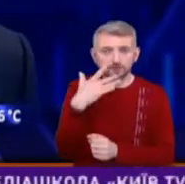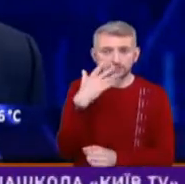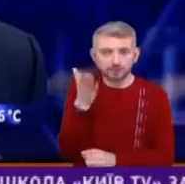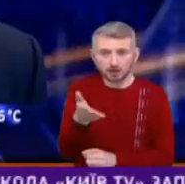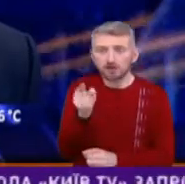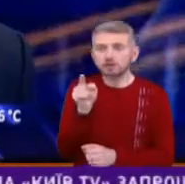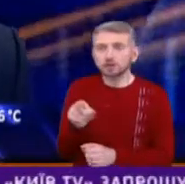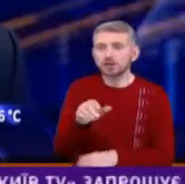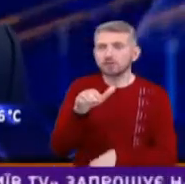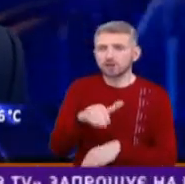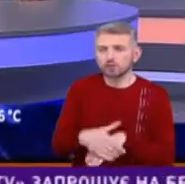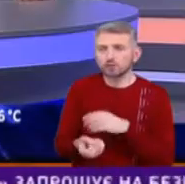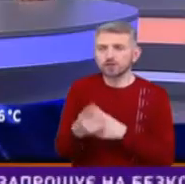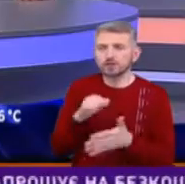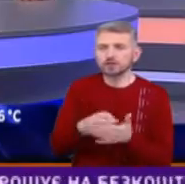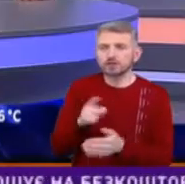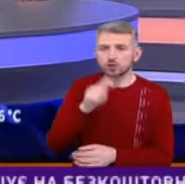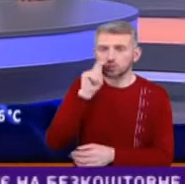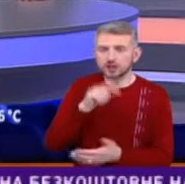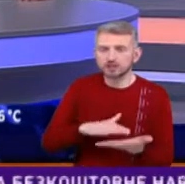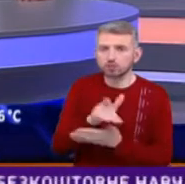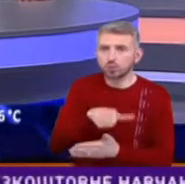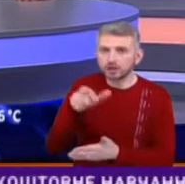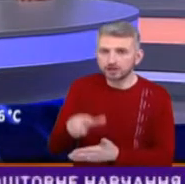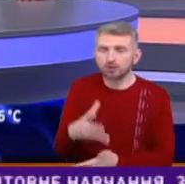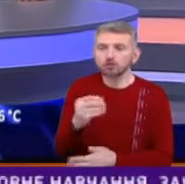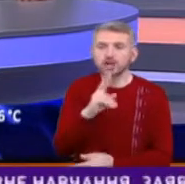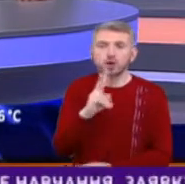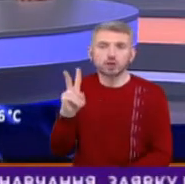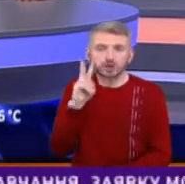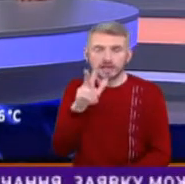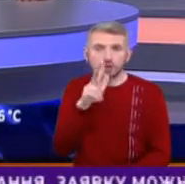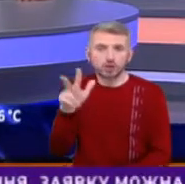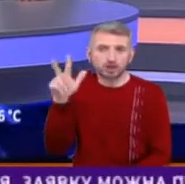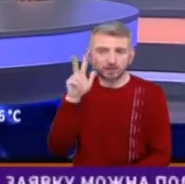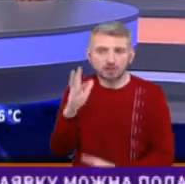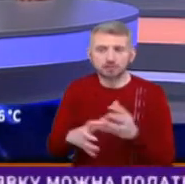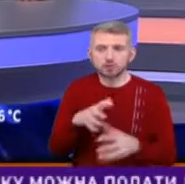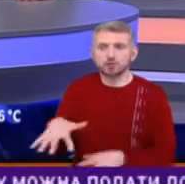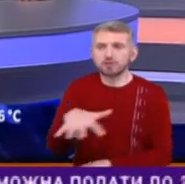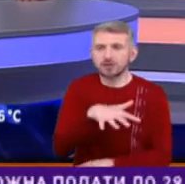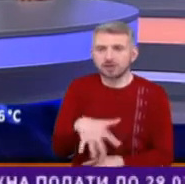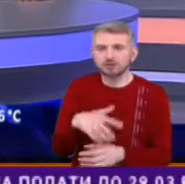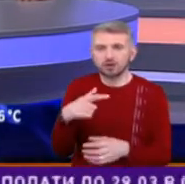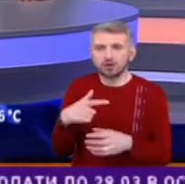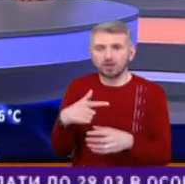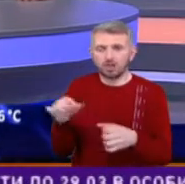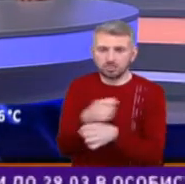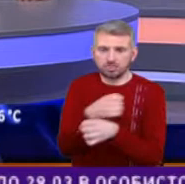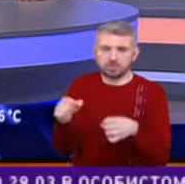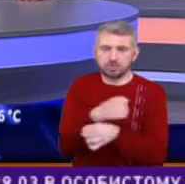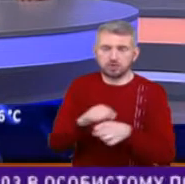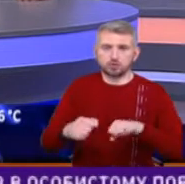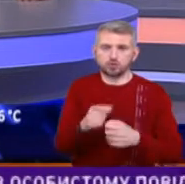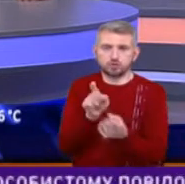вона великою мірою виникла через те, що українські політики ще 2 роки назад, 3 роки назад на міжнародних майданчиках з'ясовували стосунки між собою.